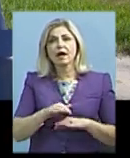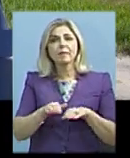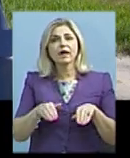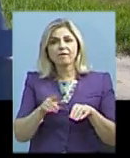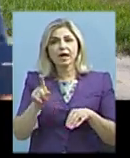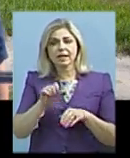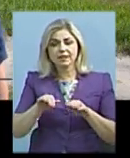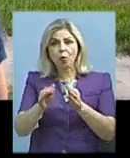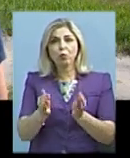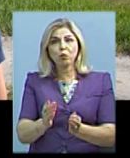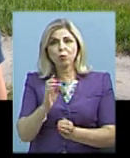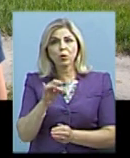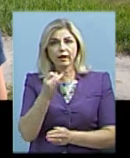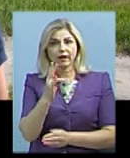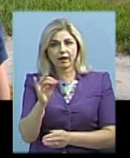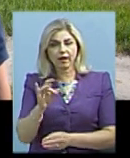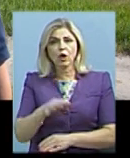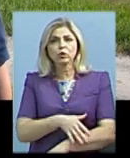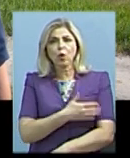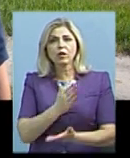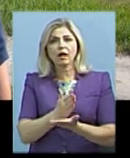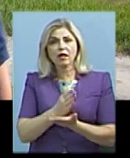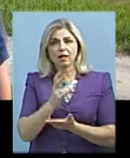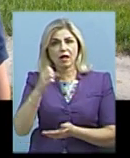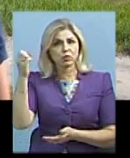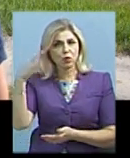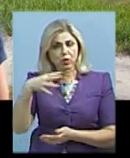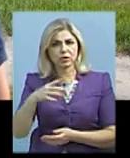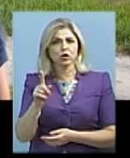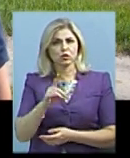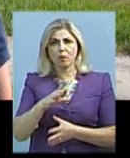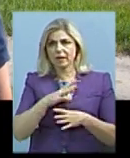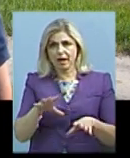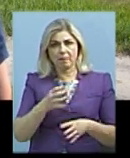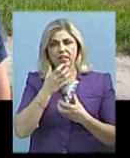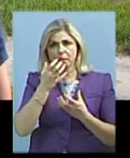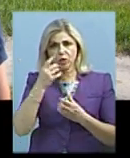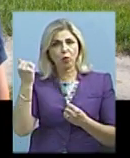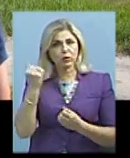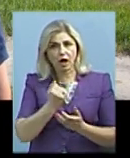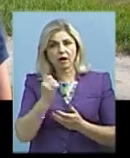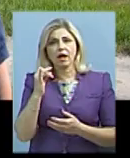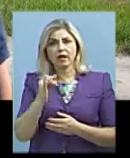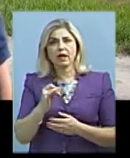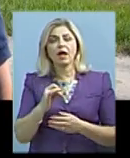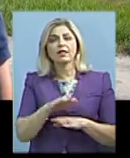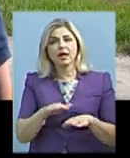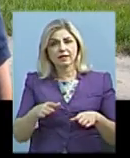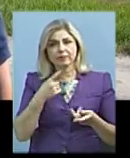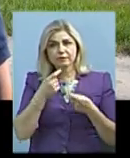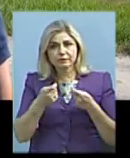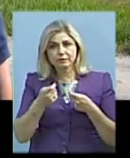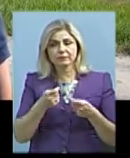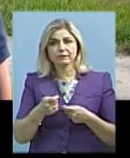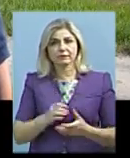не засмагати на сонці, можливо отримати тепловий удар. Доглядати за дітьми. У разі виникнення надзвичайної ситуації телефонувати